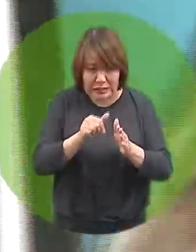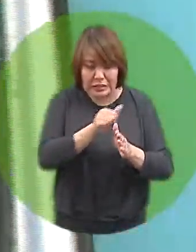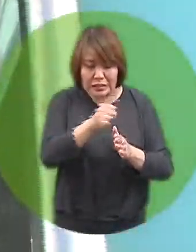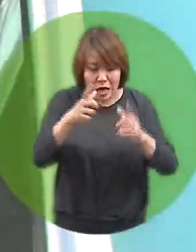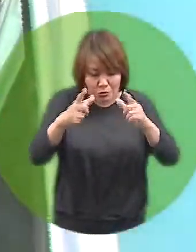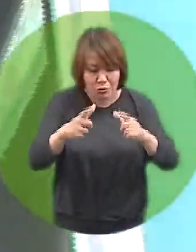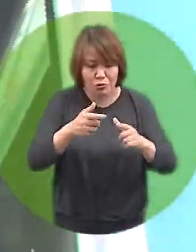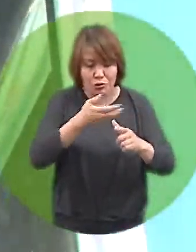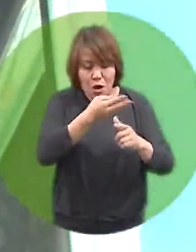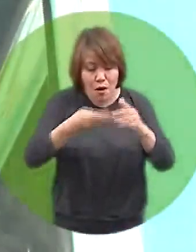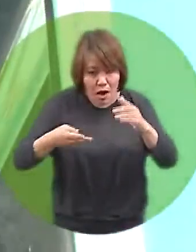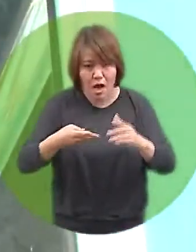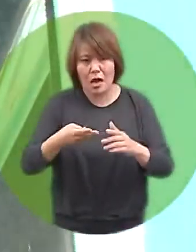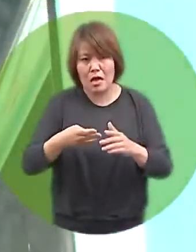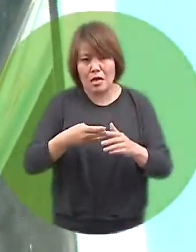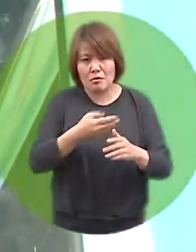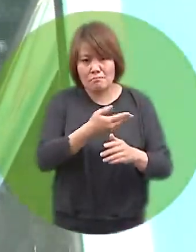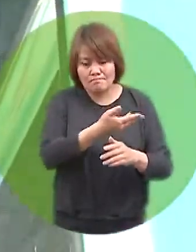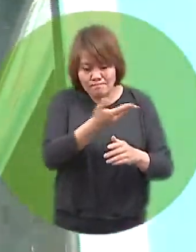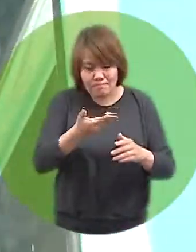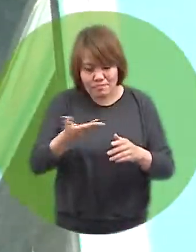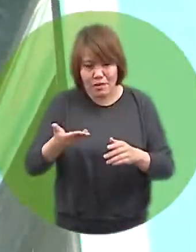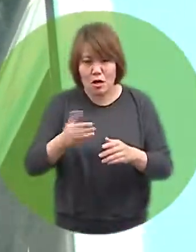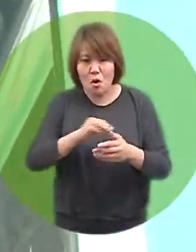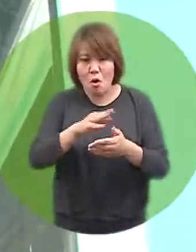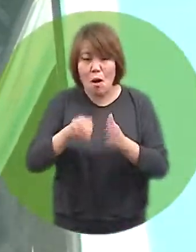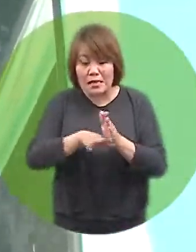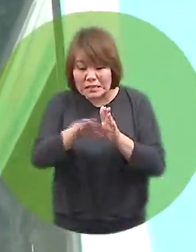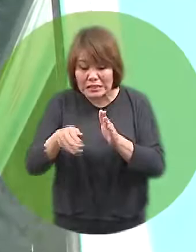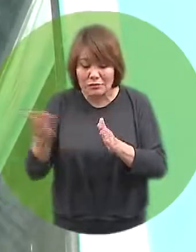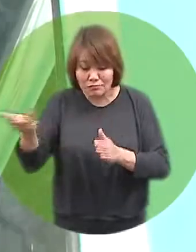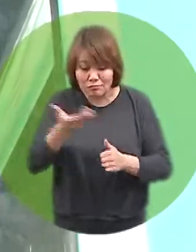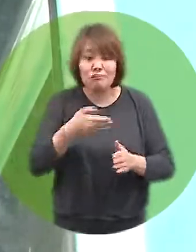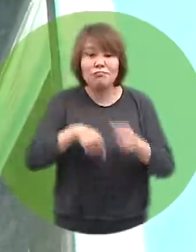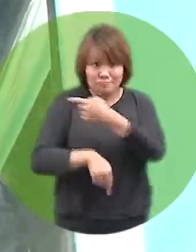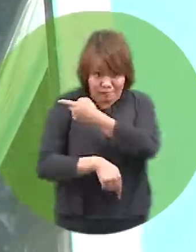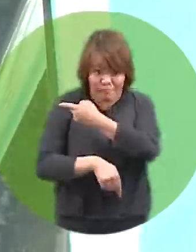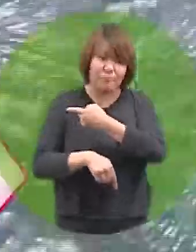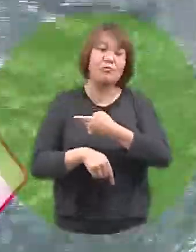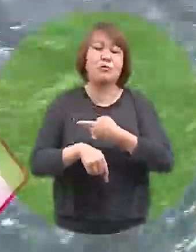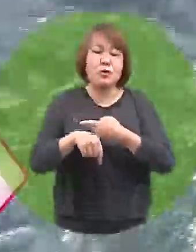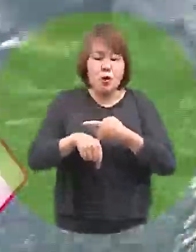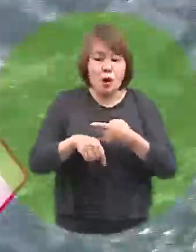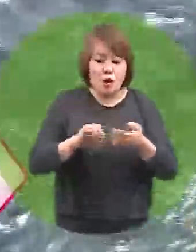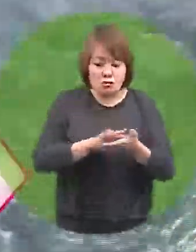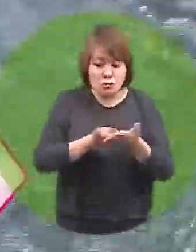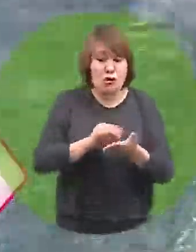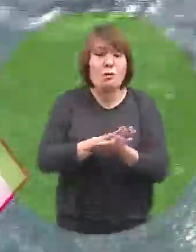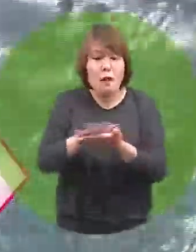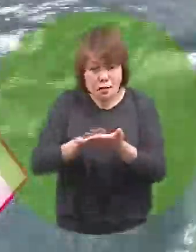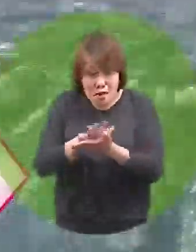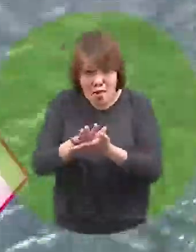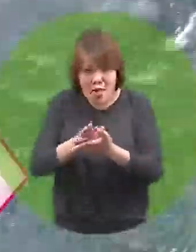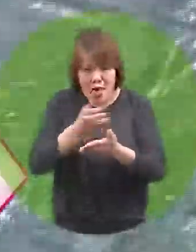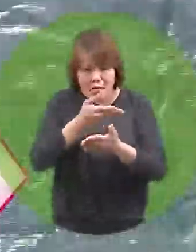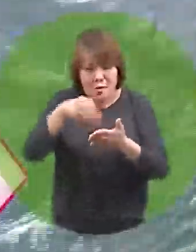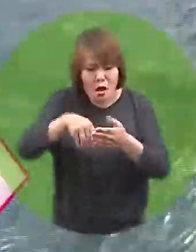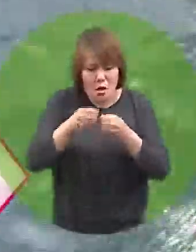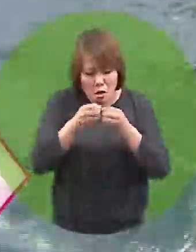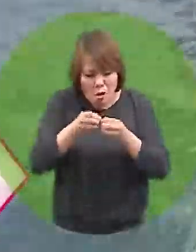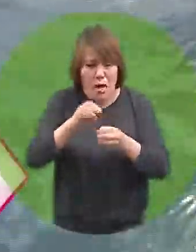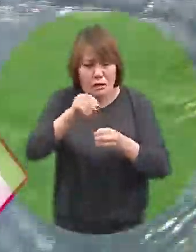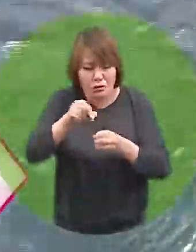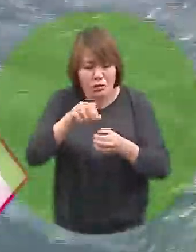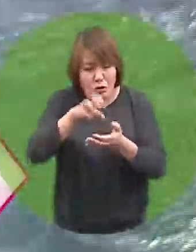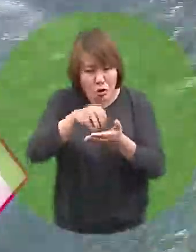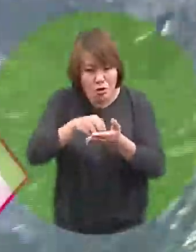は着水井を経由し混和池へやってきます。ここで薬品を混ぜ、水の中の細かい土